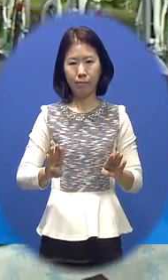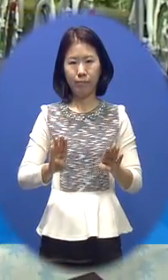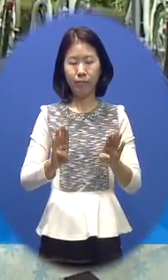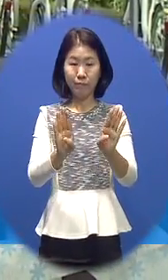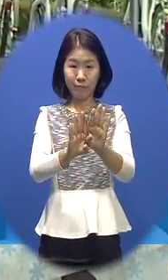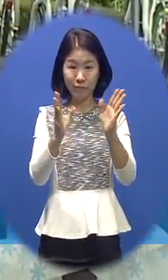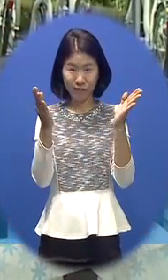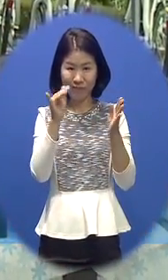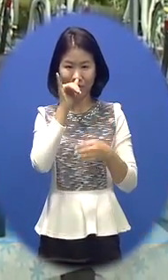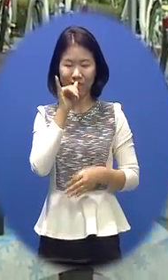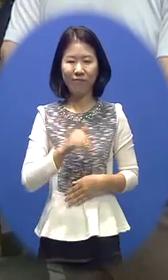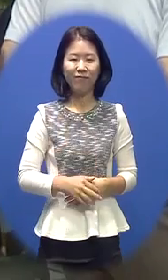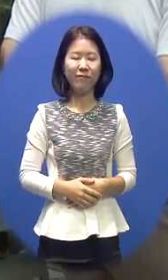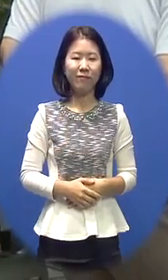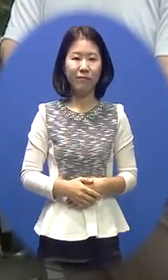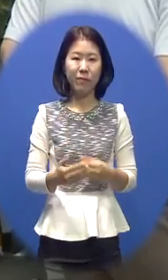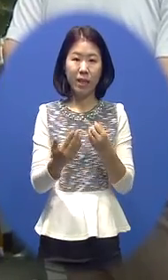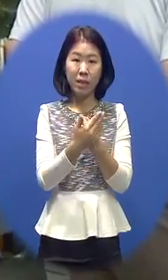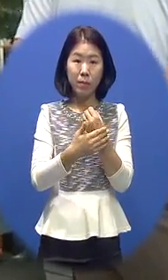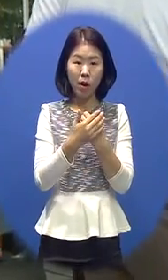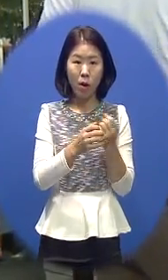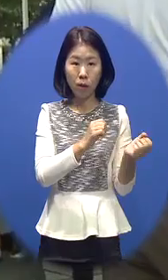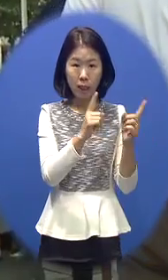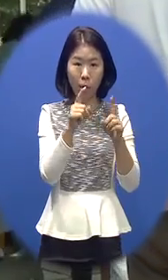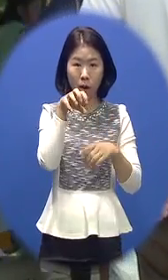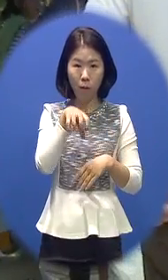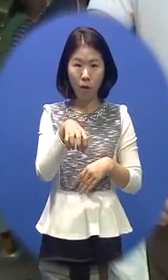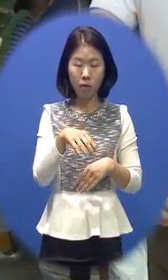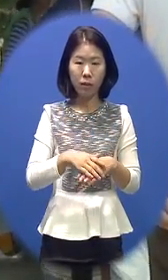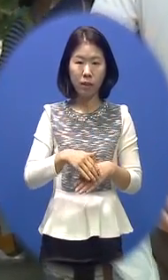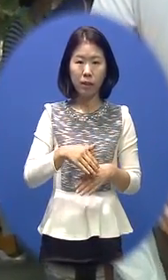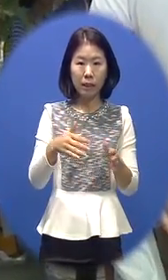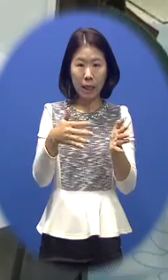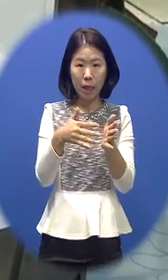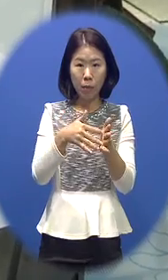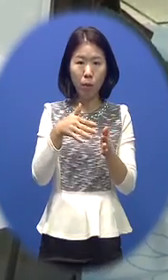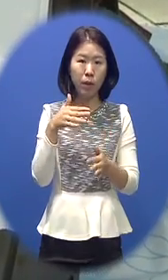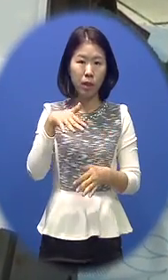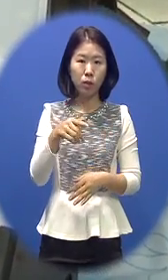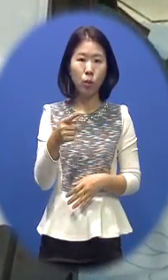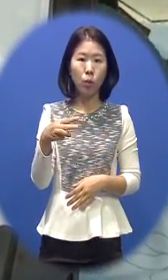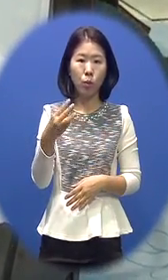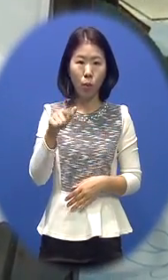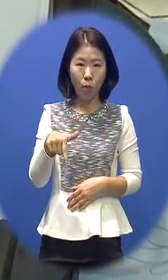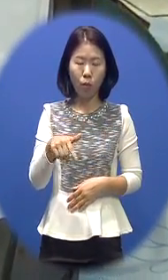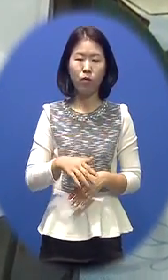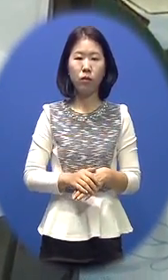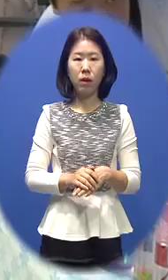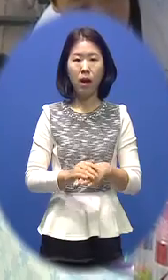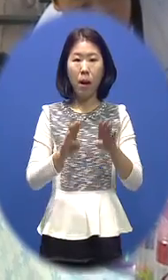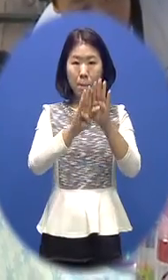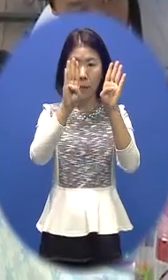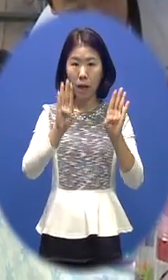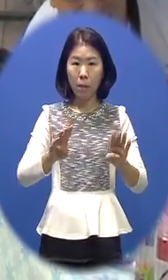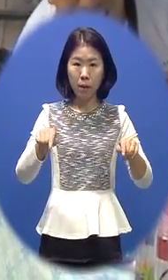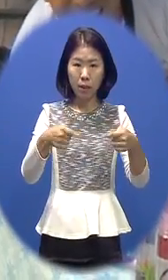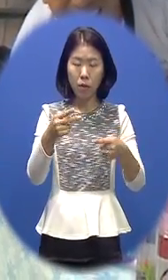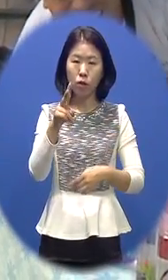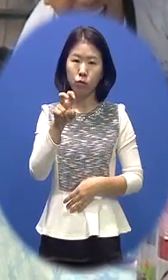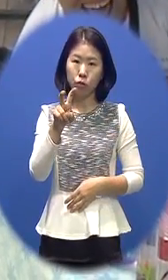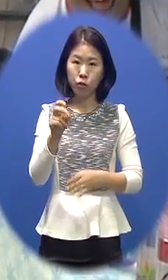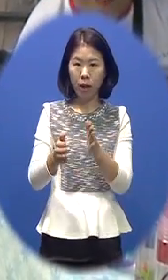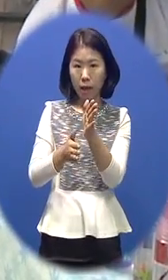박람회도 마련됐습니다 은평 재활용과 사단법인 초록 등 이날 박람회에 참여한